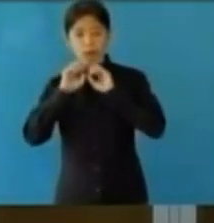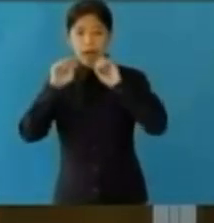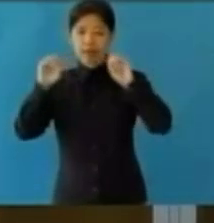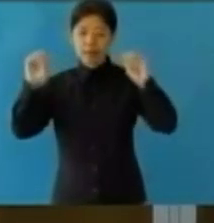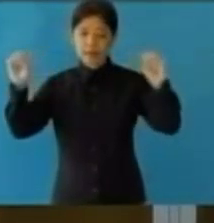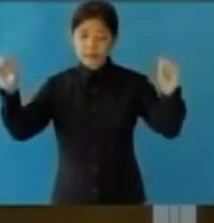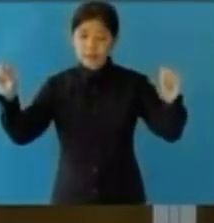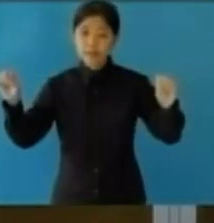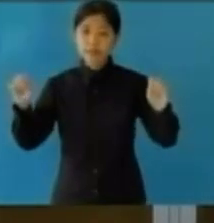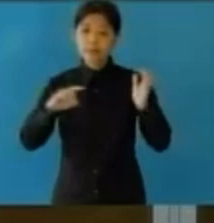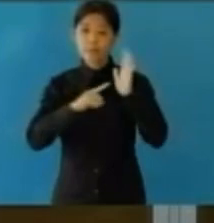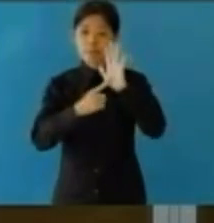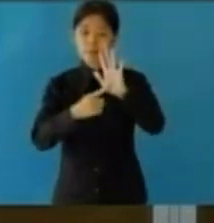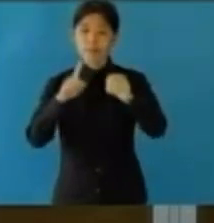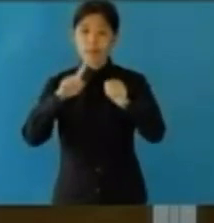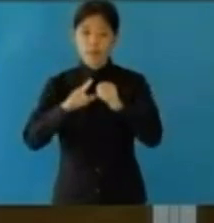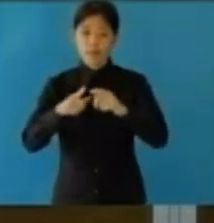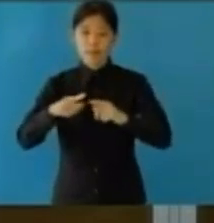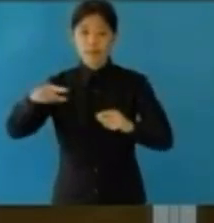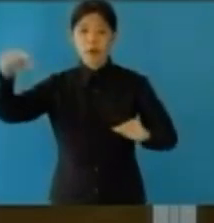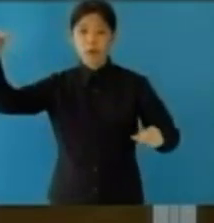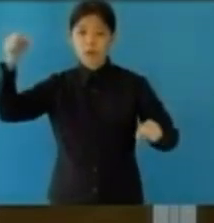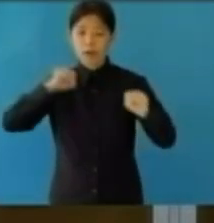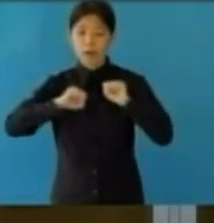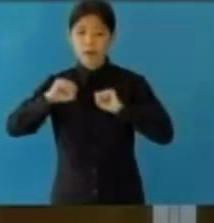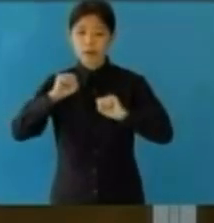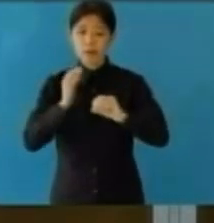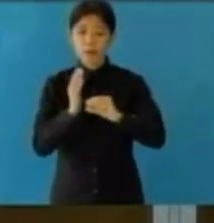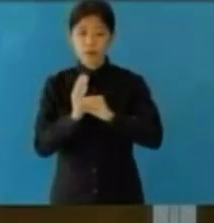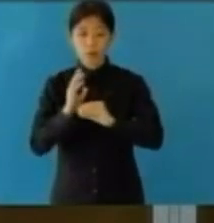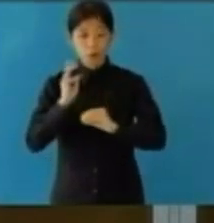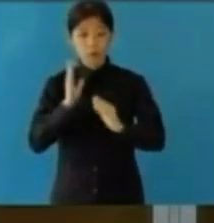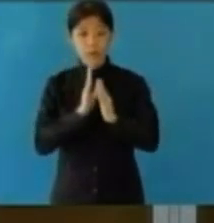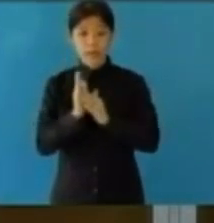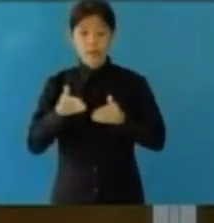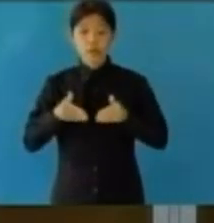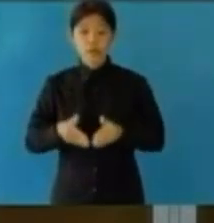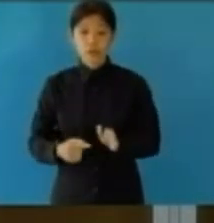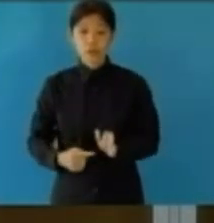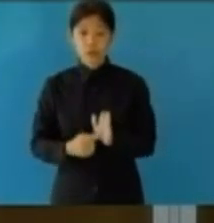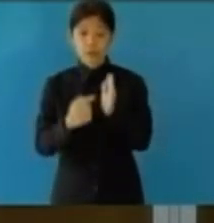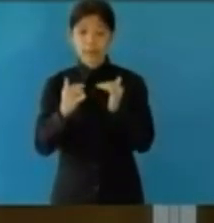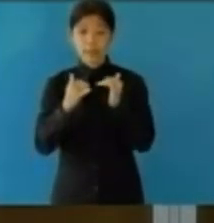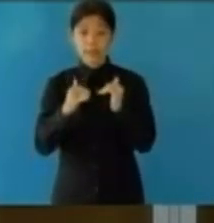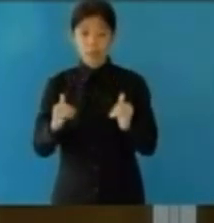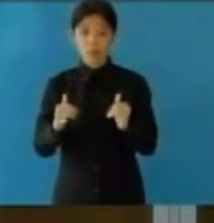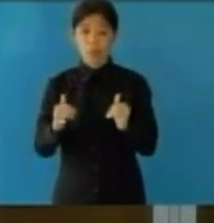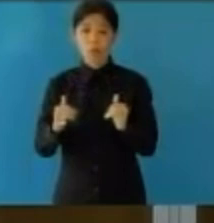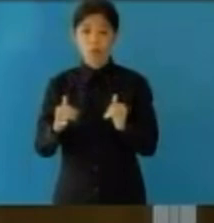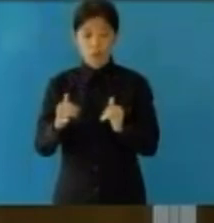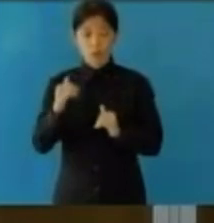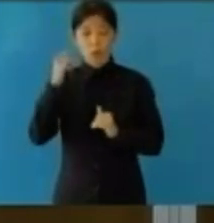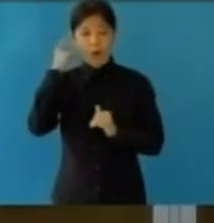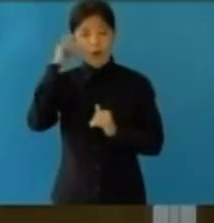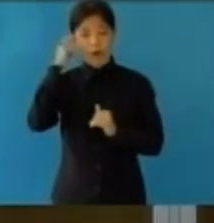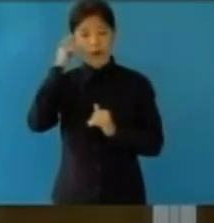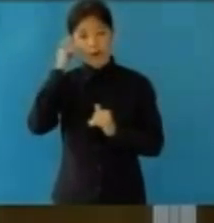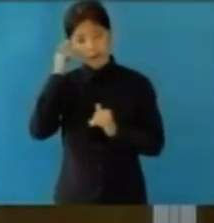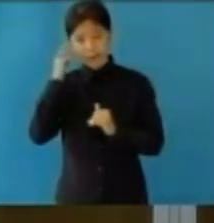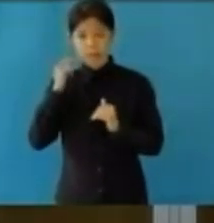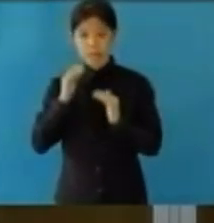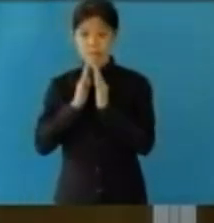高めるため、全国で活躍する本県出身著名人の出演について検討交渉を進めてき